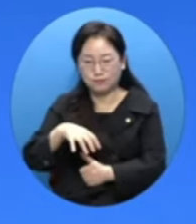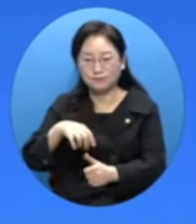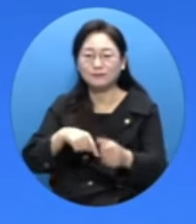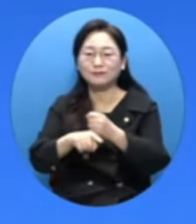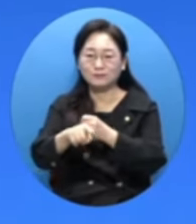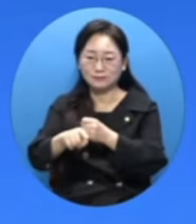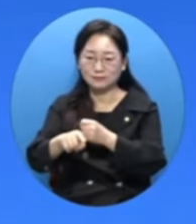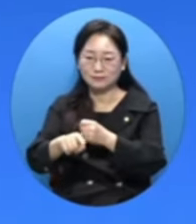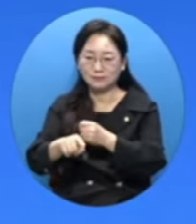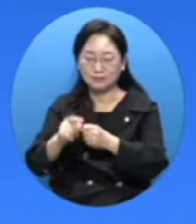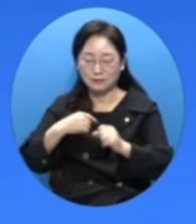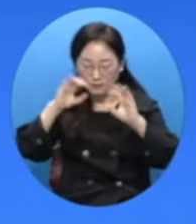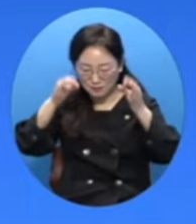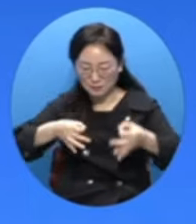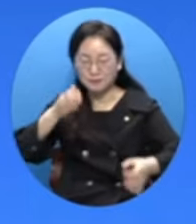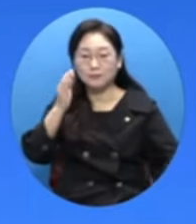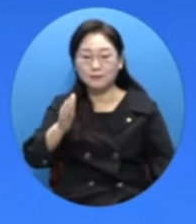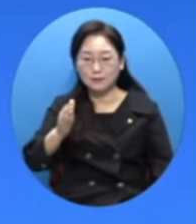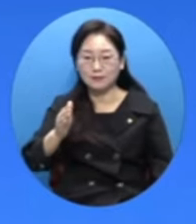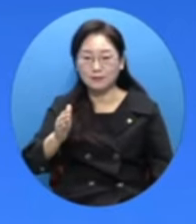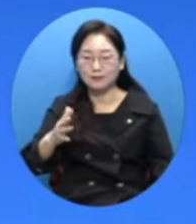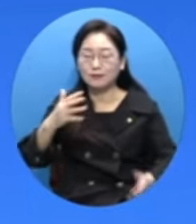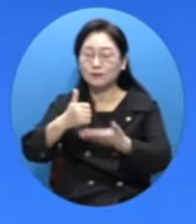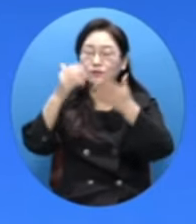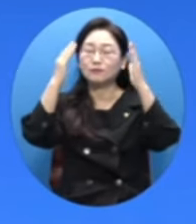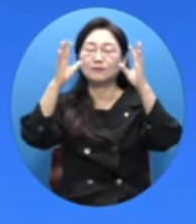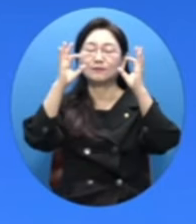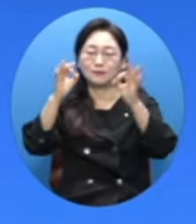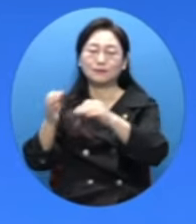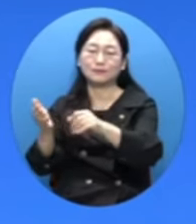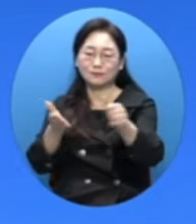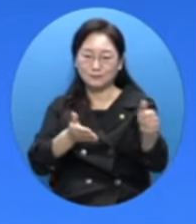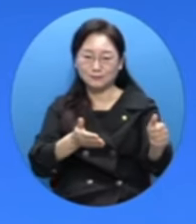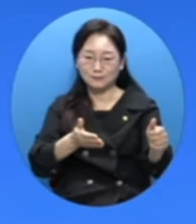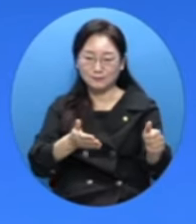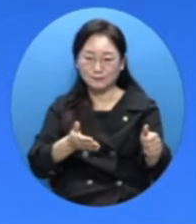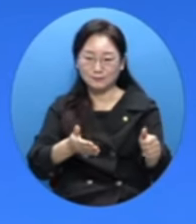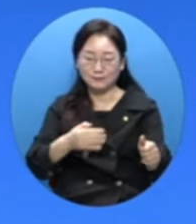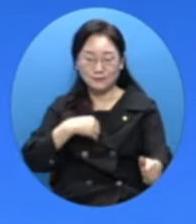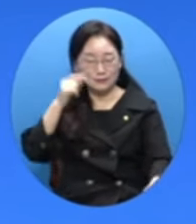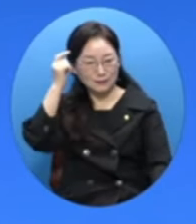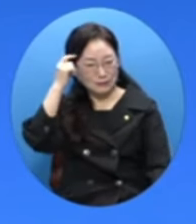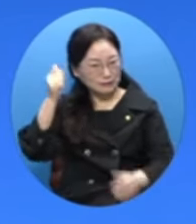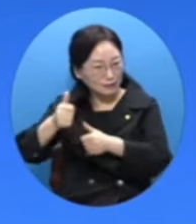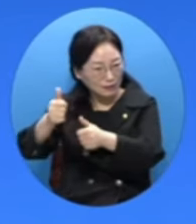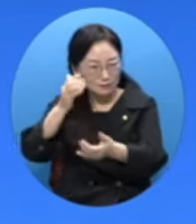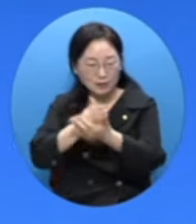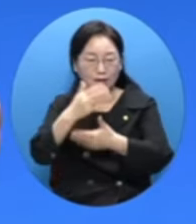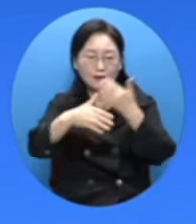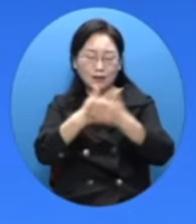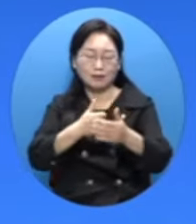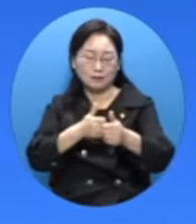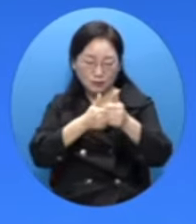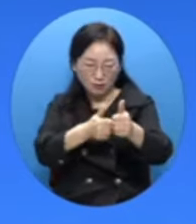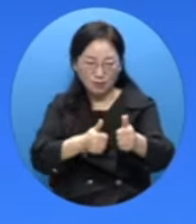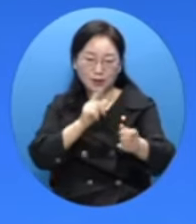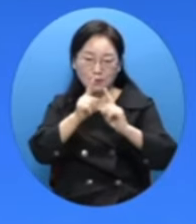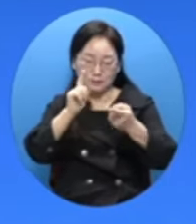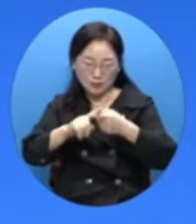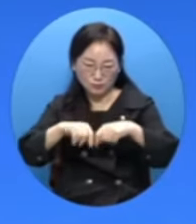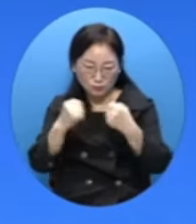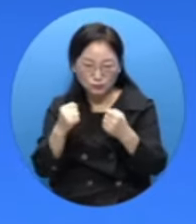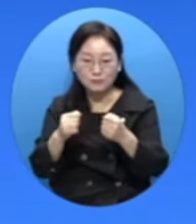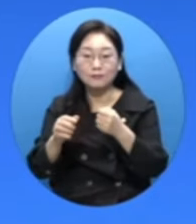것입니다. 나를 바라보지 말고 주를 바라보고 살아야 되는 것입니다. 내 생각을 따라 살지 말고 하나님의 뜻, 하나님의 말씀을 따라 살아갈 때